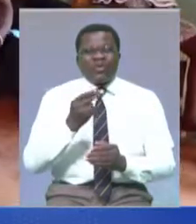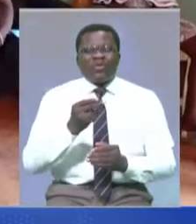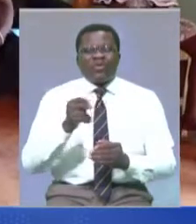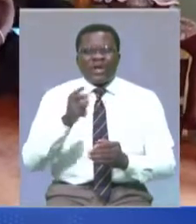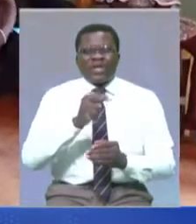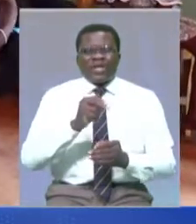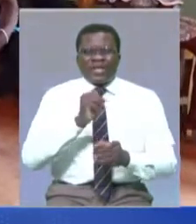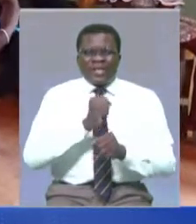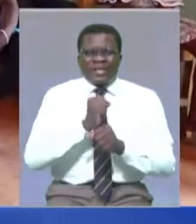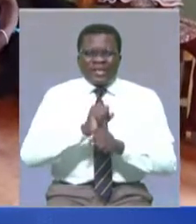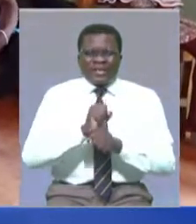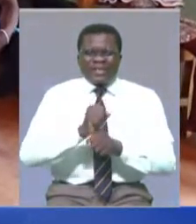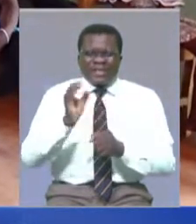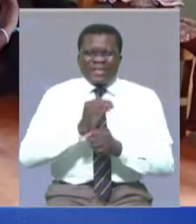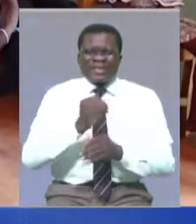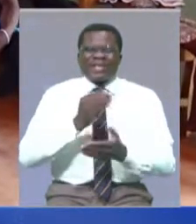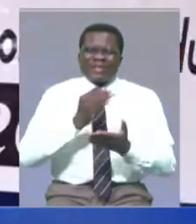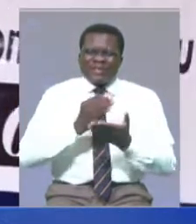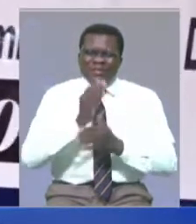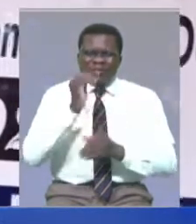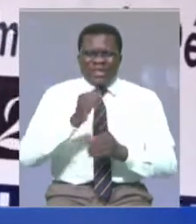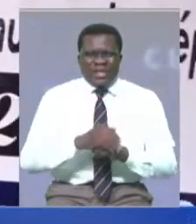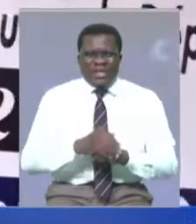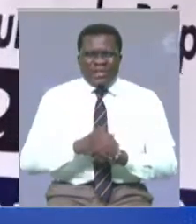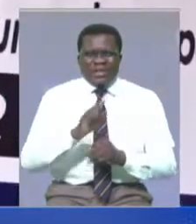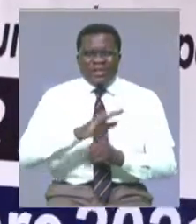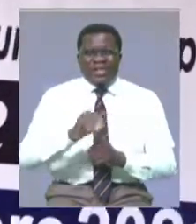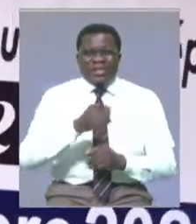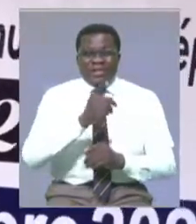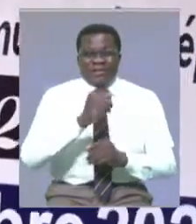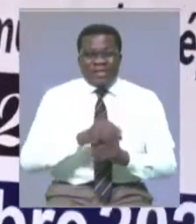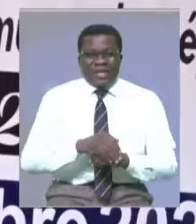en interprétation des chants modernes.